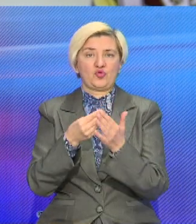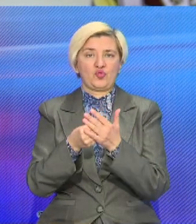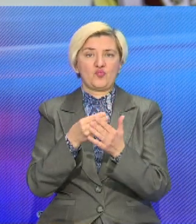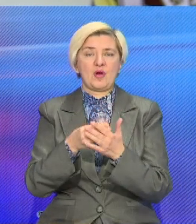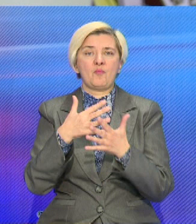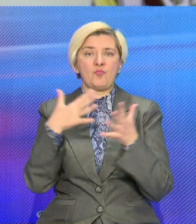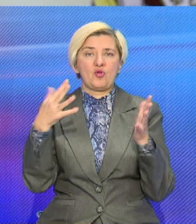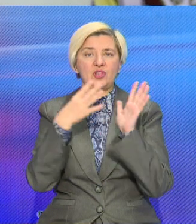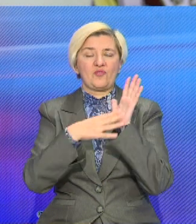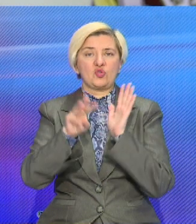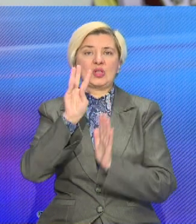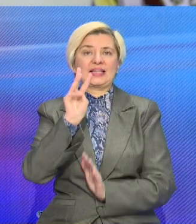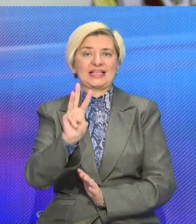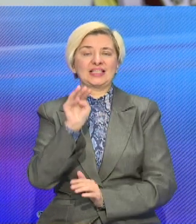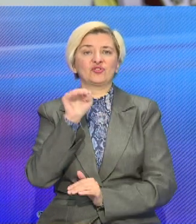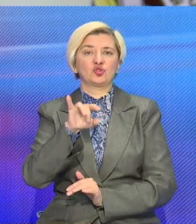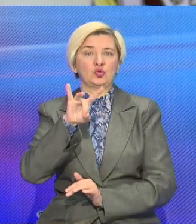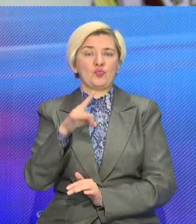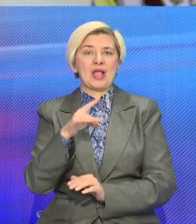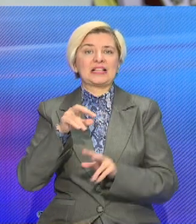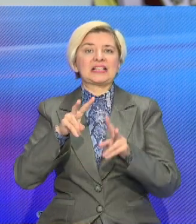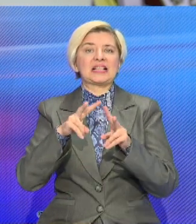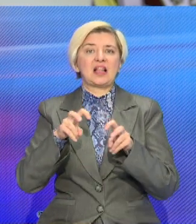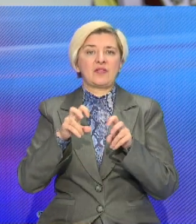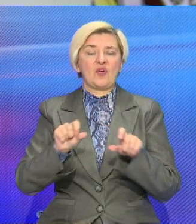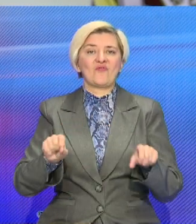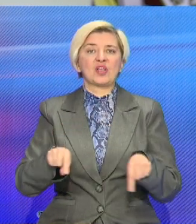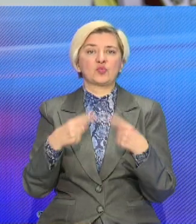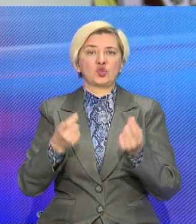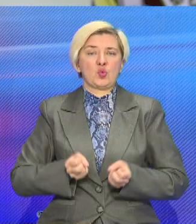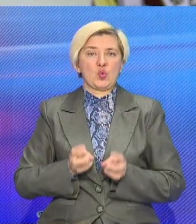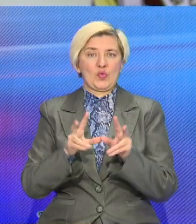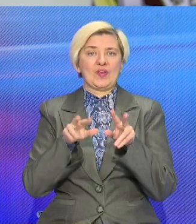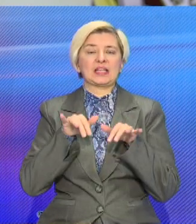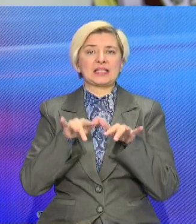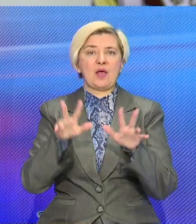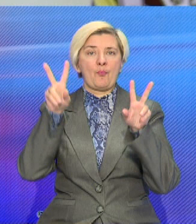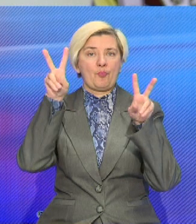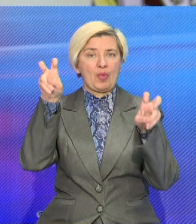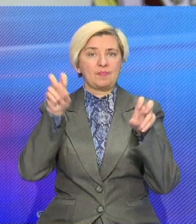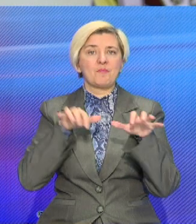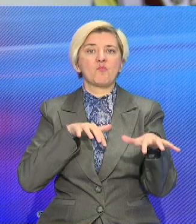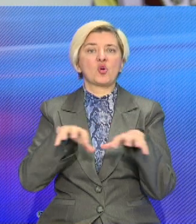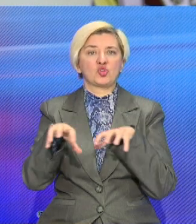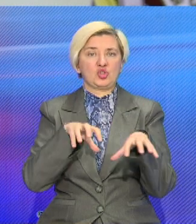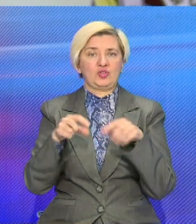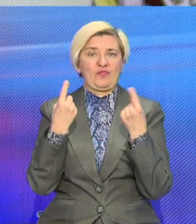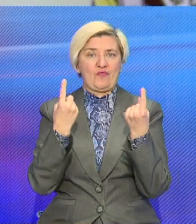тысяч рублей. Следователями возбуждено уголовное дело по статье «Мошенничество», совершенное в особо крупном размере.